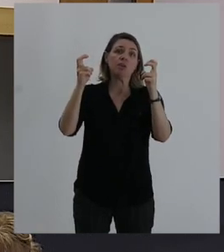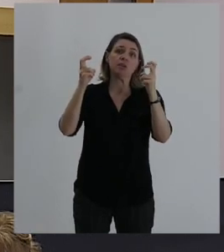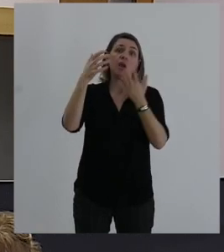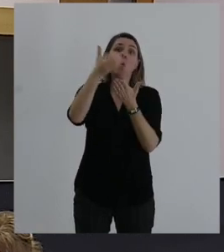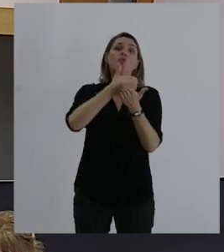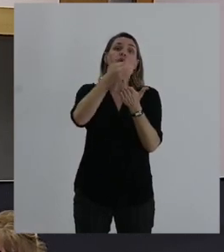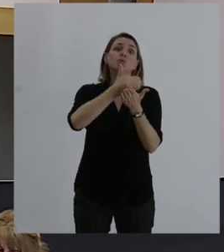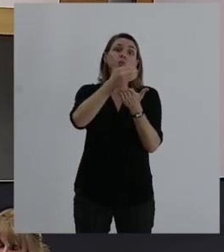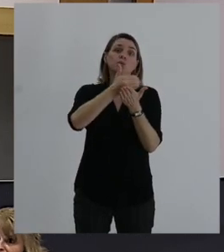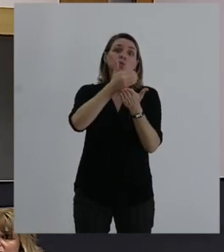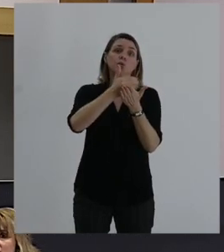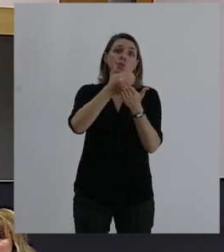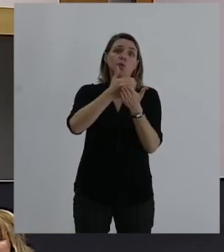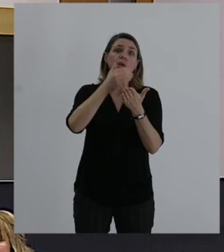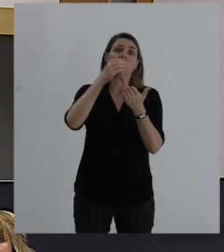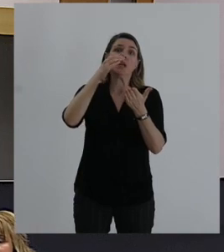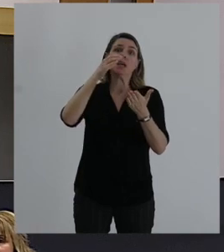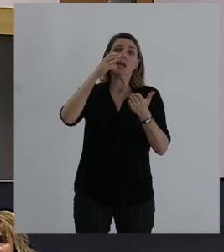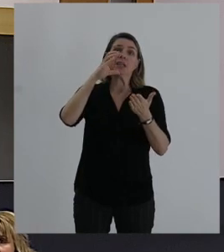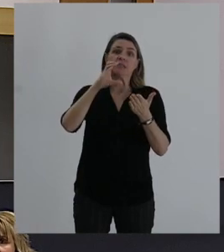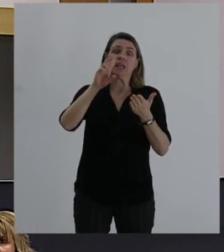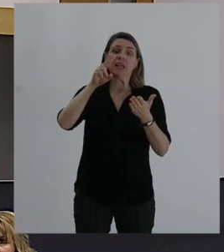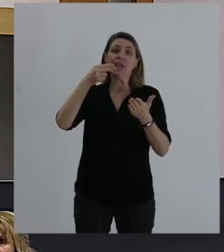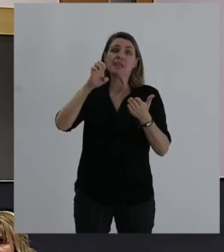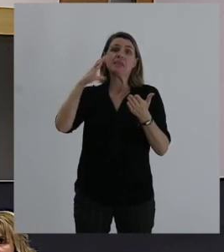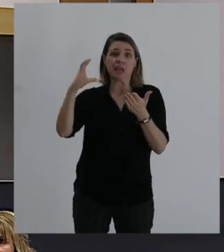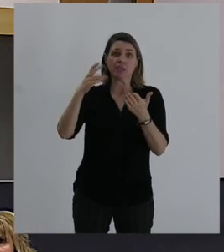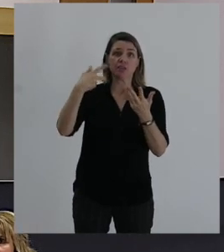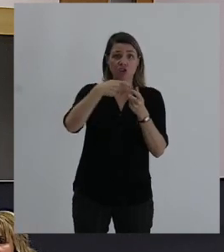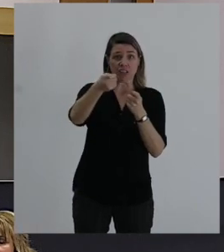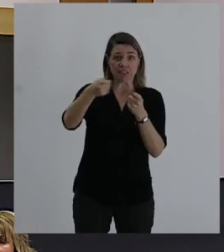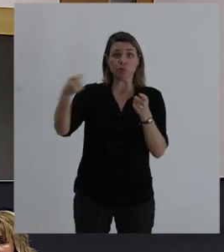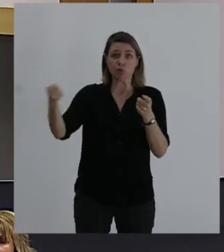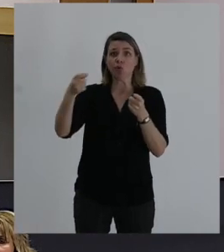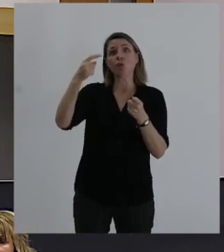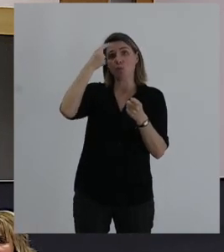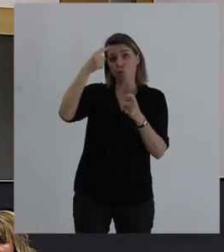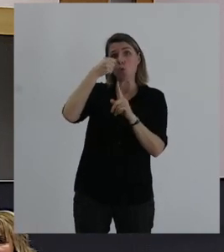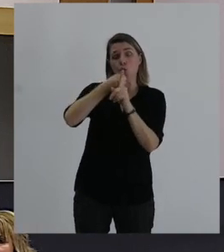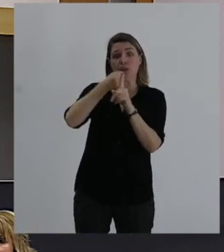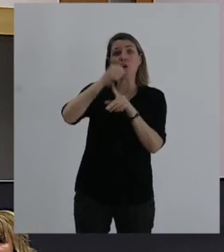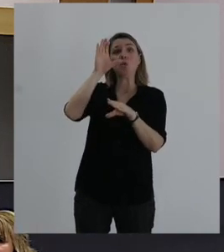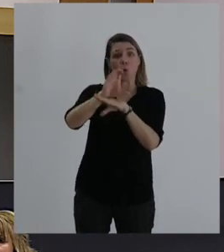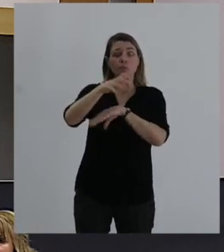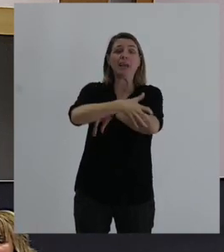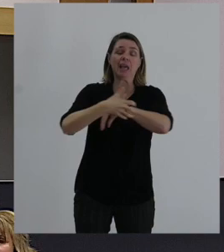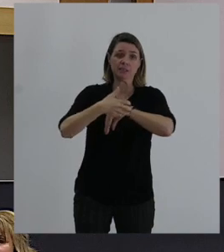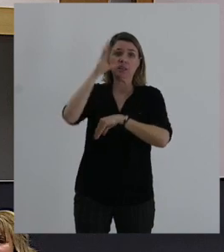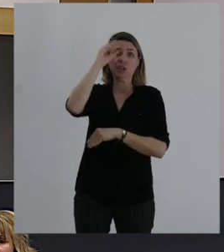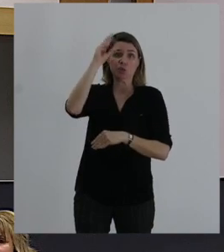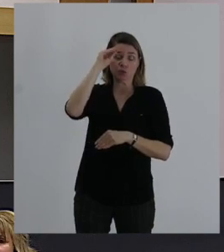des revenus de la CEVEC qui ont été redistribuer pour lutter contre la précarité étudiante. Je